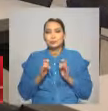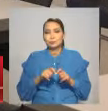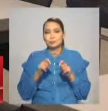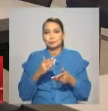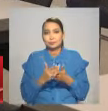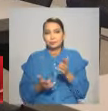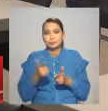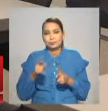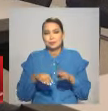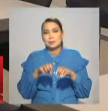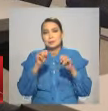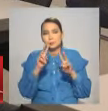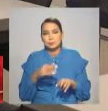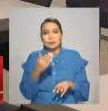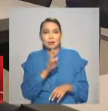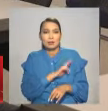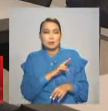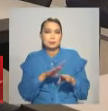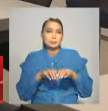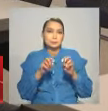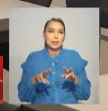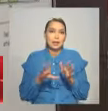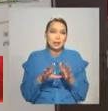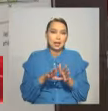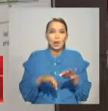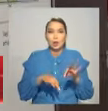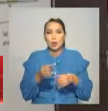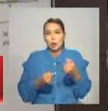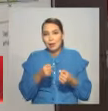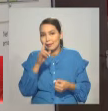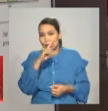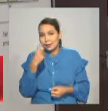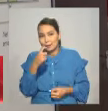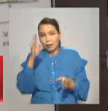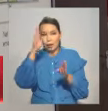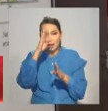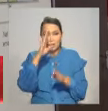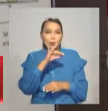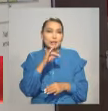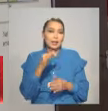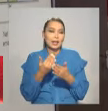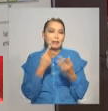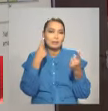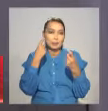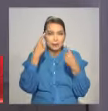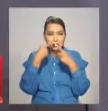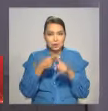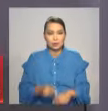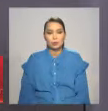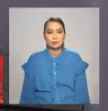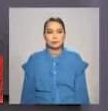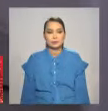нем специалистов в сфере энергетики, логистики, нефтехимии, экологии и информационных технологий.